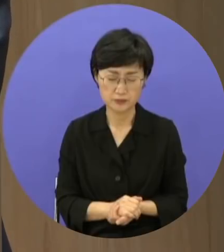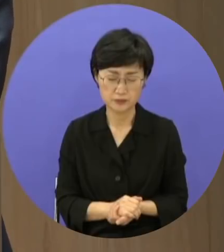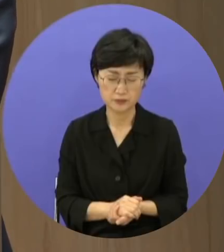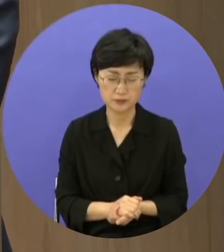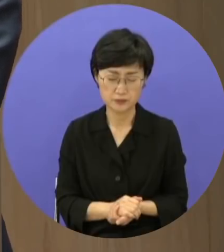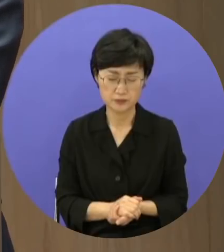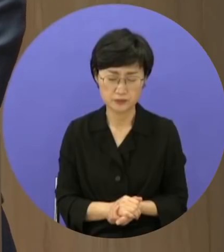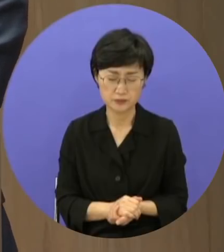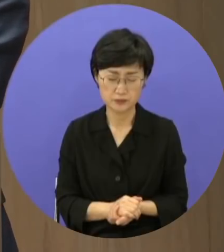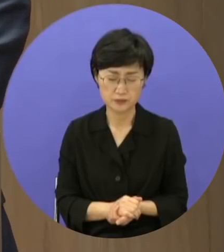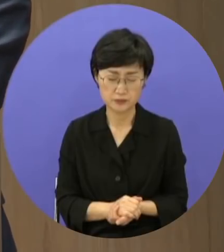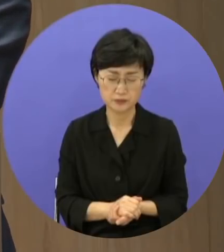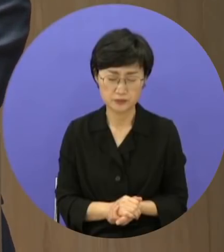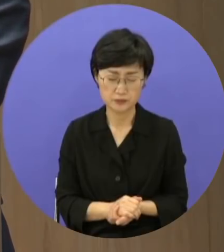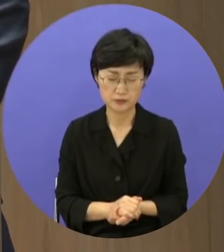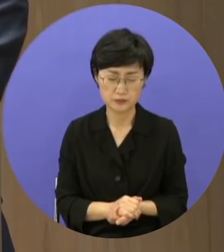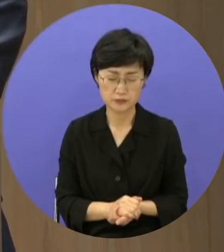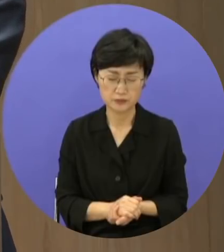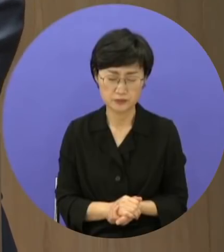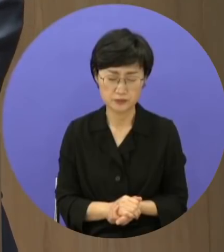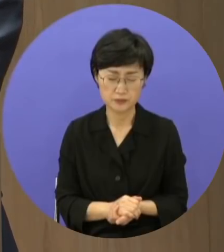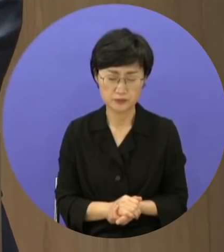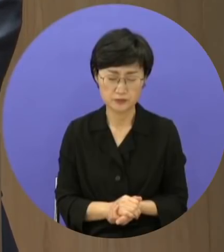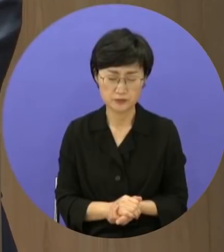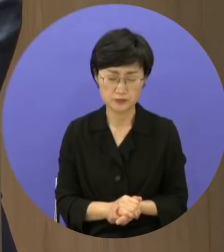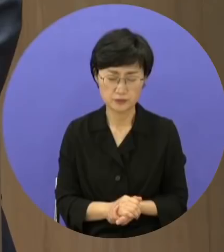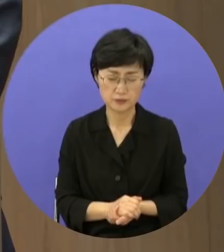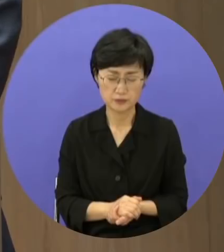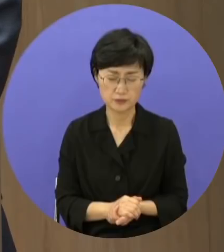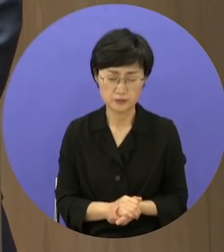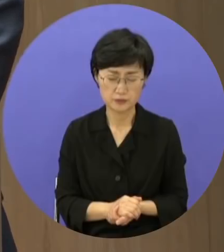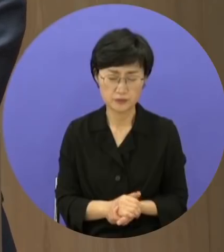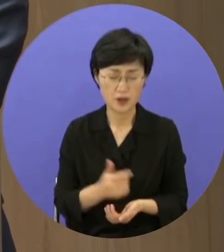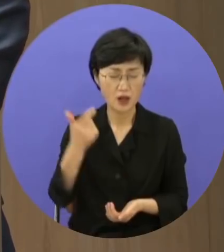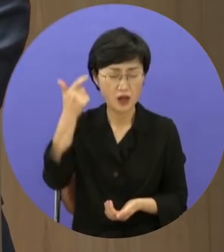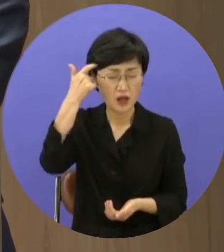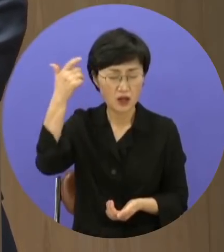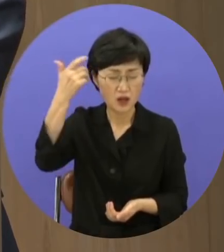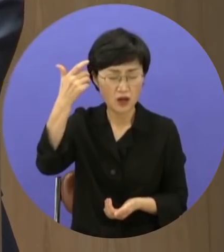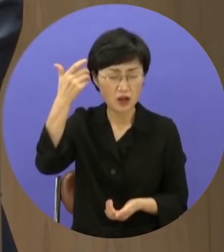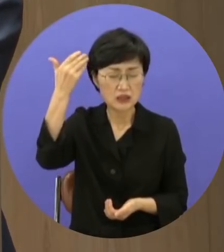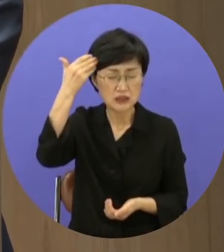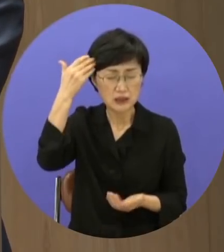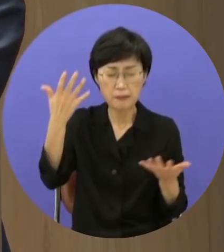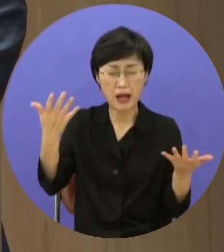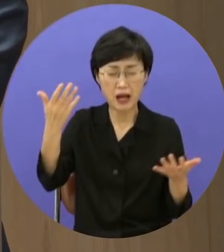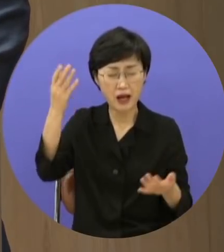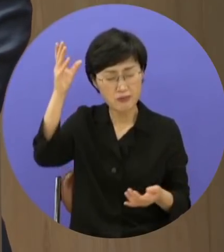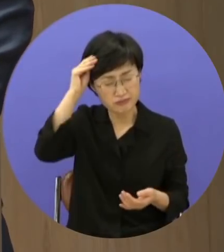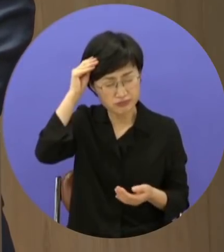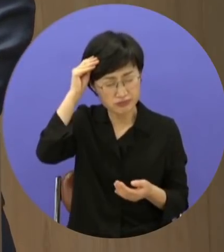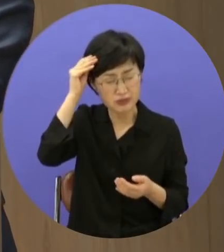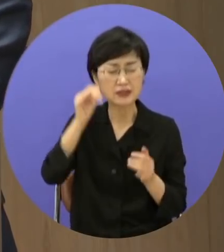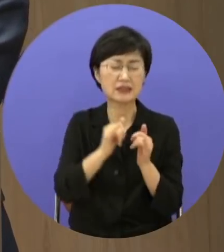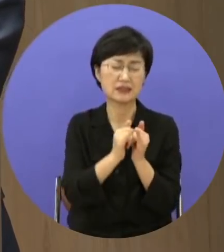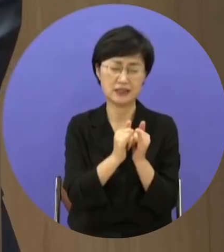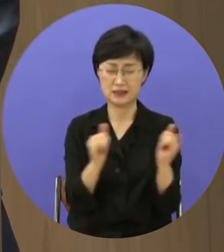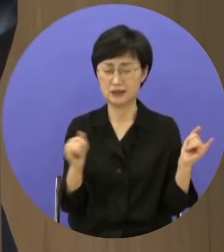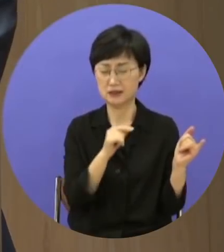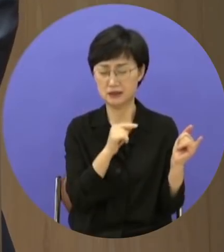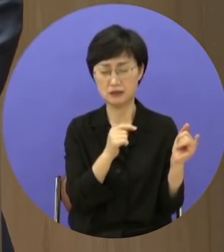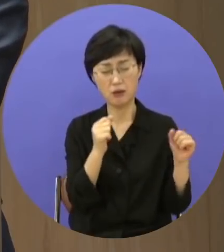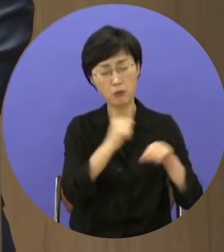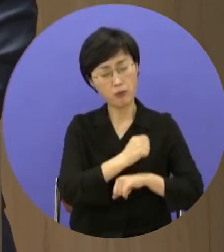that are within the 24-hour prayer of the evangelist. 영적 지식이 없어서 멸망하는 줄도 모르고